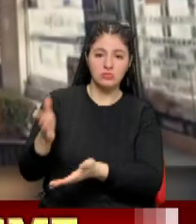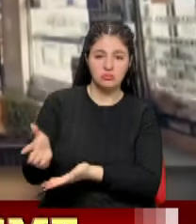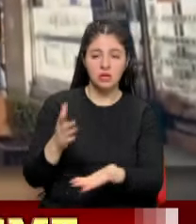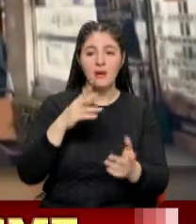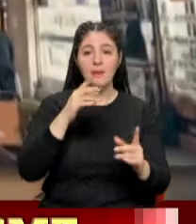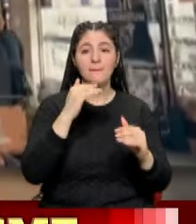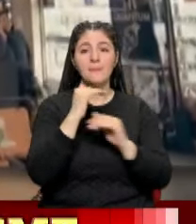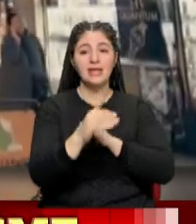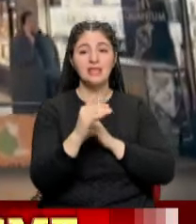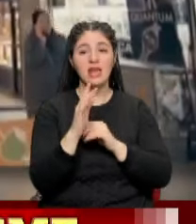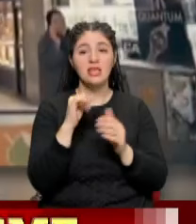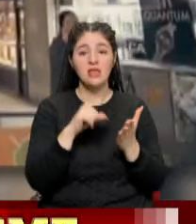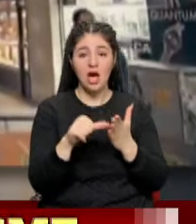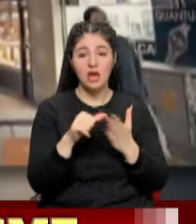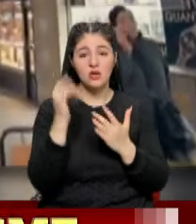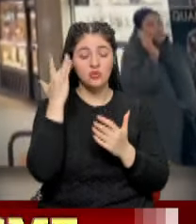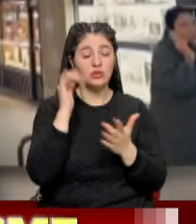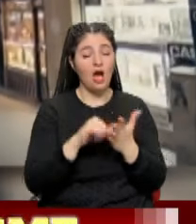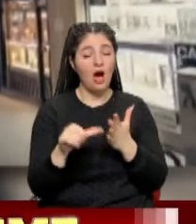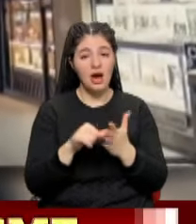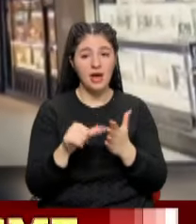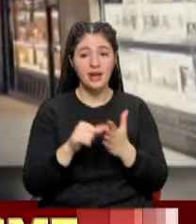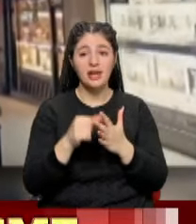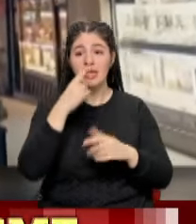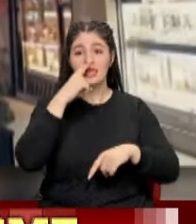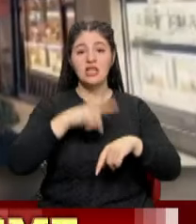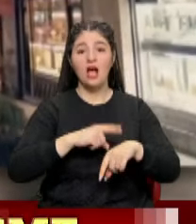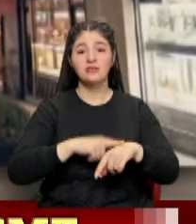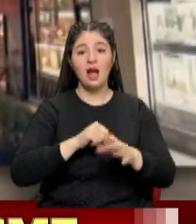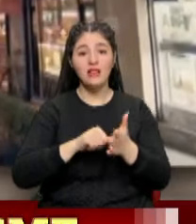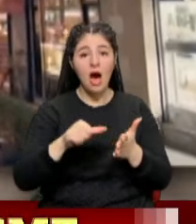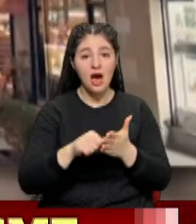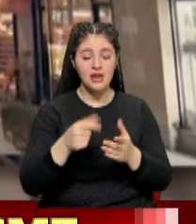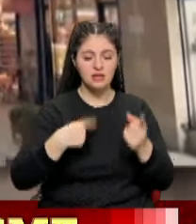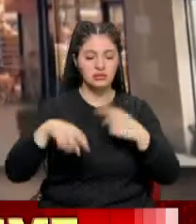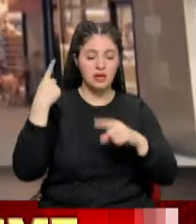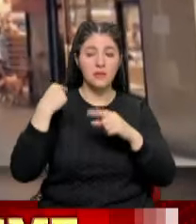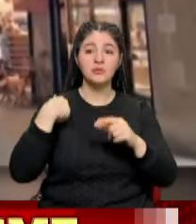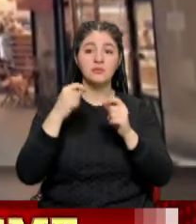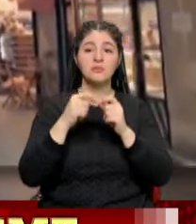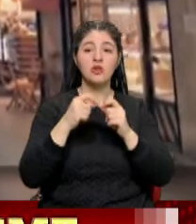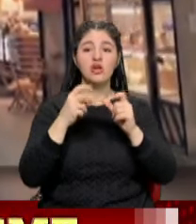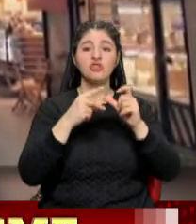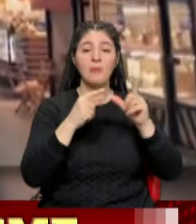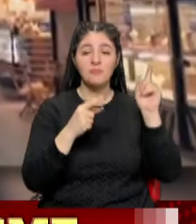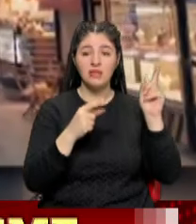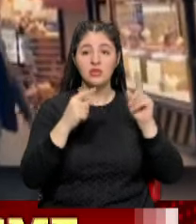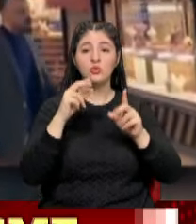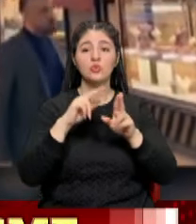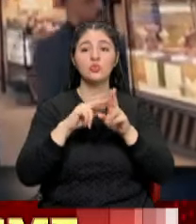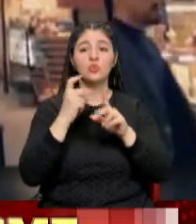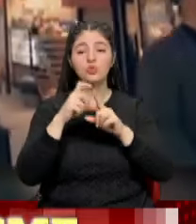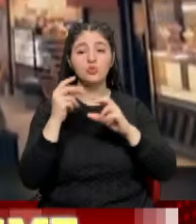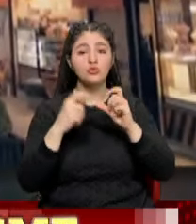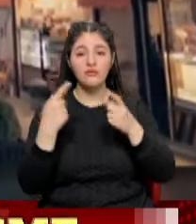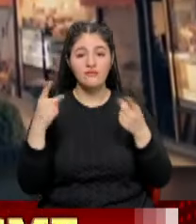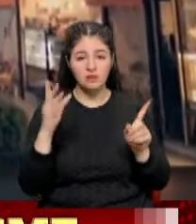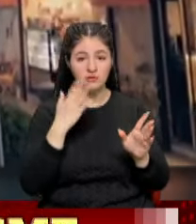Bakın medeniyet tarihiyle, kültürel tarihiyle, dinsel tarihiyle bizim Beyrut'tan, Şam'dan, Halep'ten, Kudüs'ten farkımız